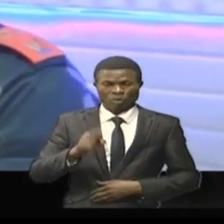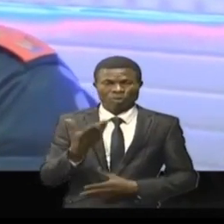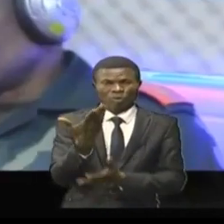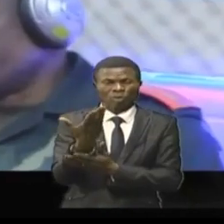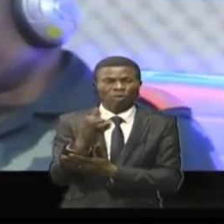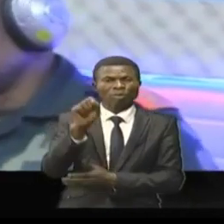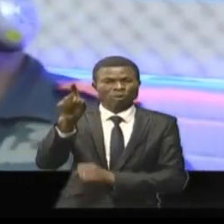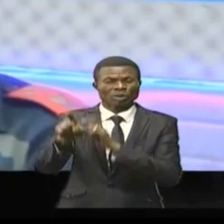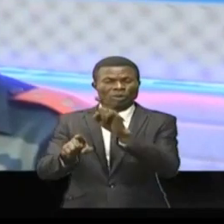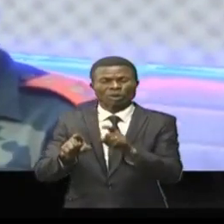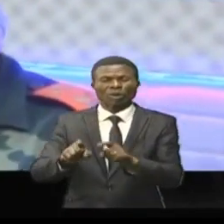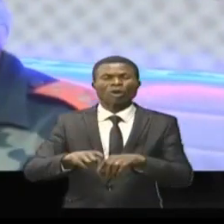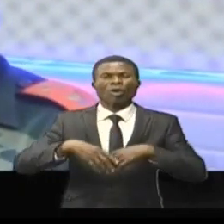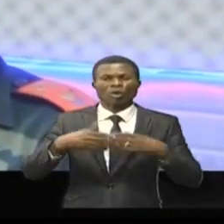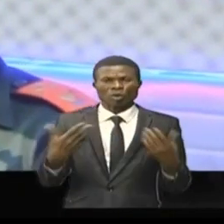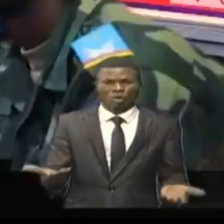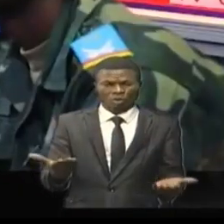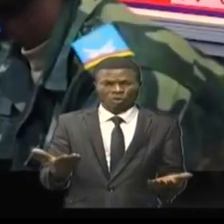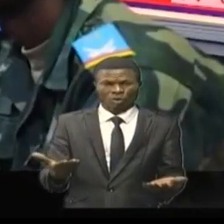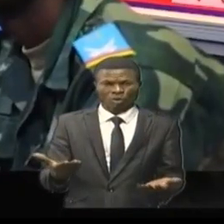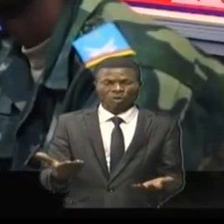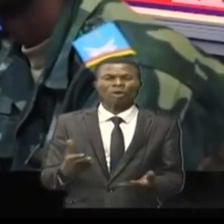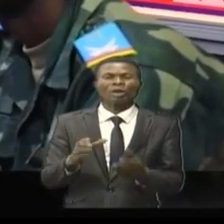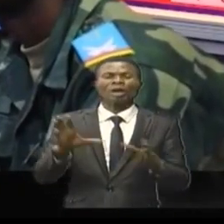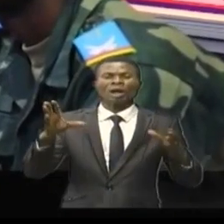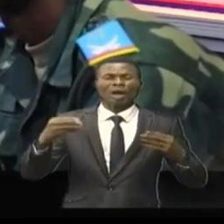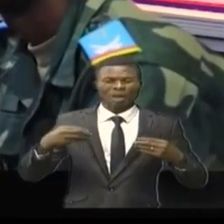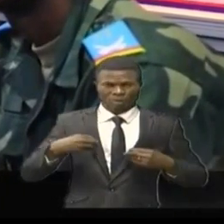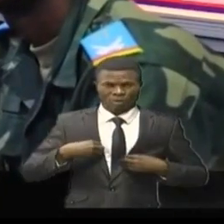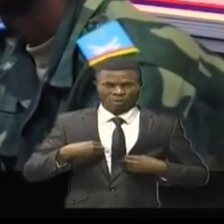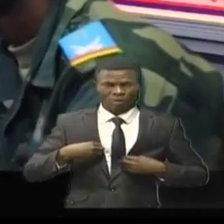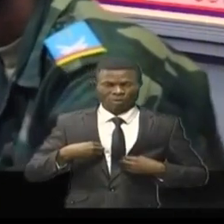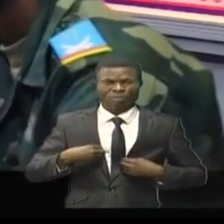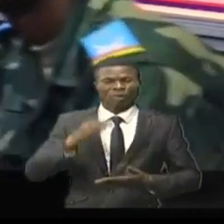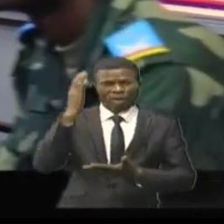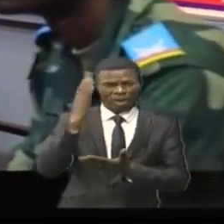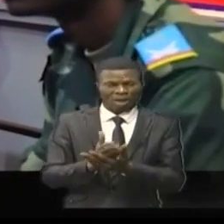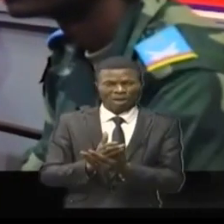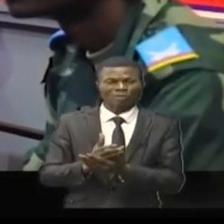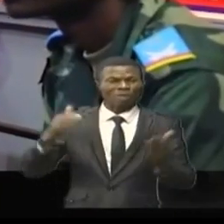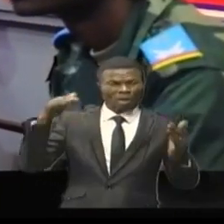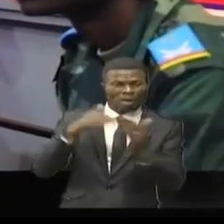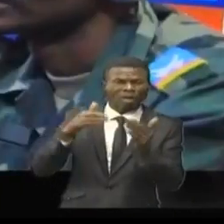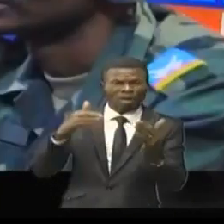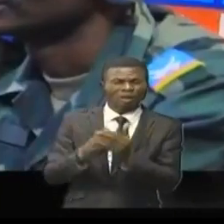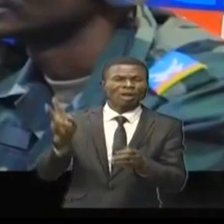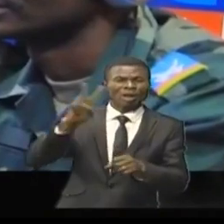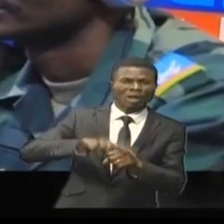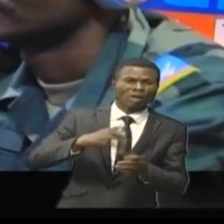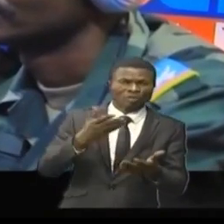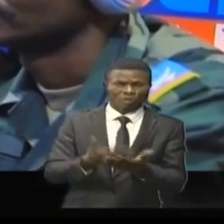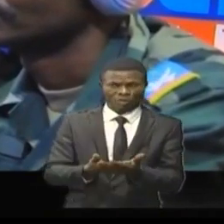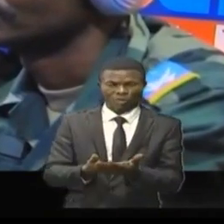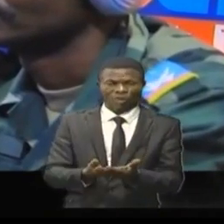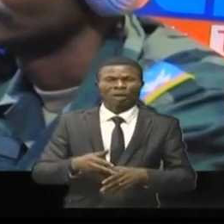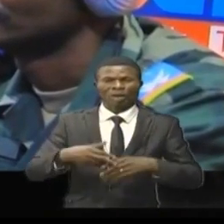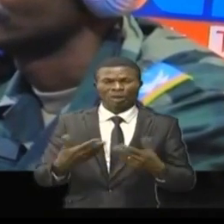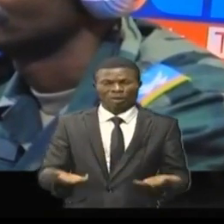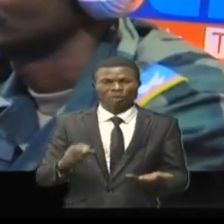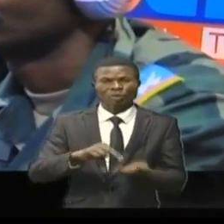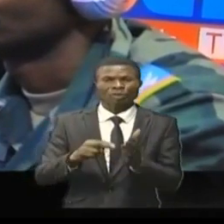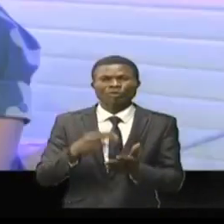question, comment est-ce que nous allons arriver, n'est-ce pas, à la fin de ces violences? PDDRCS, oui. C'est-à-dire